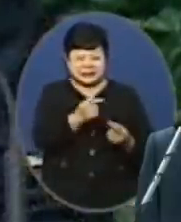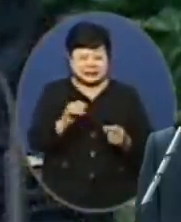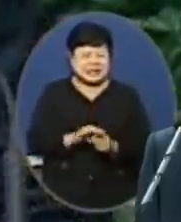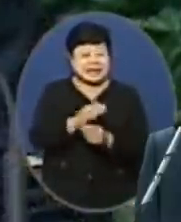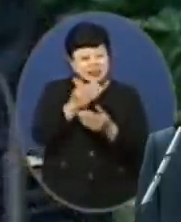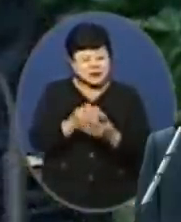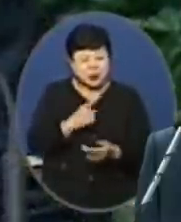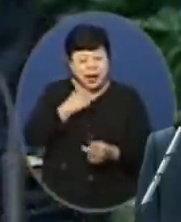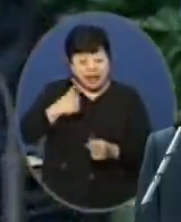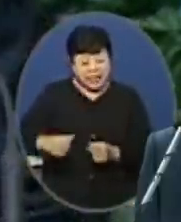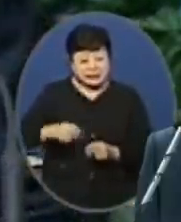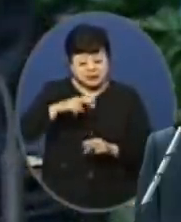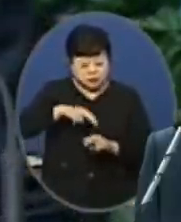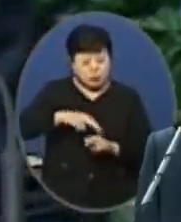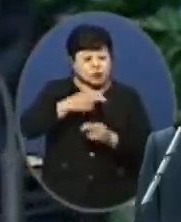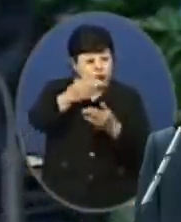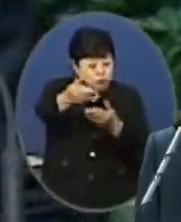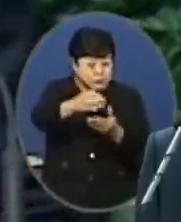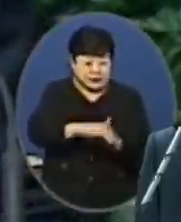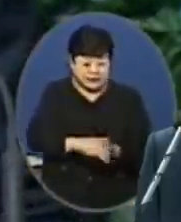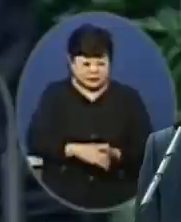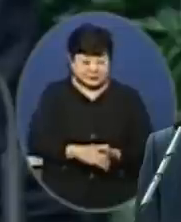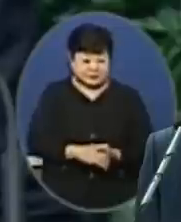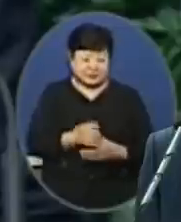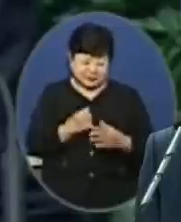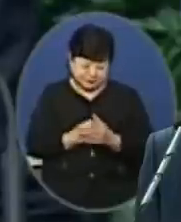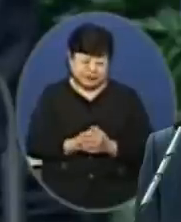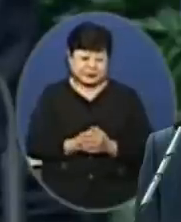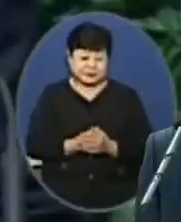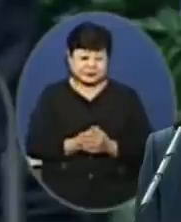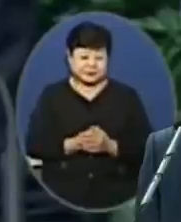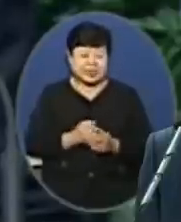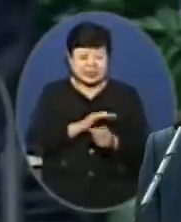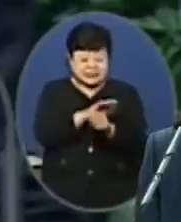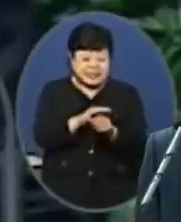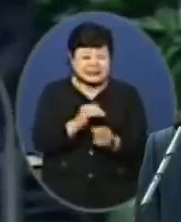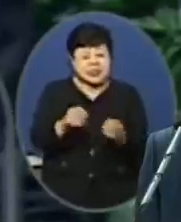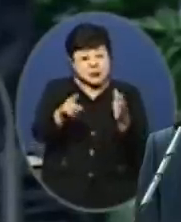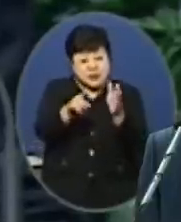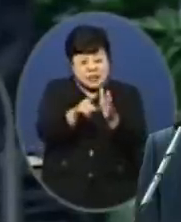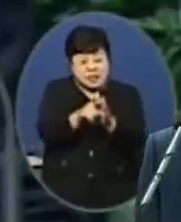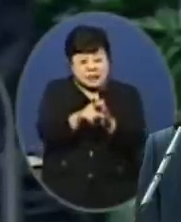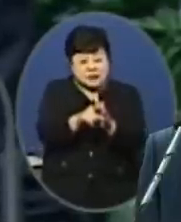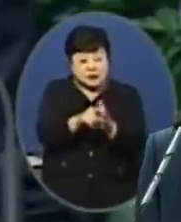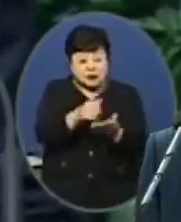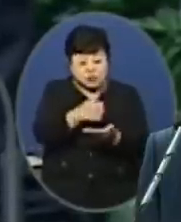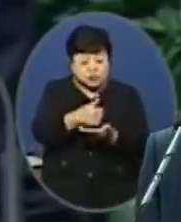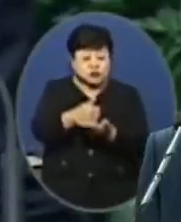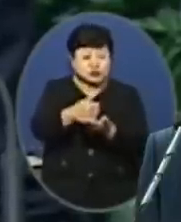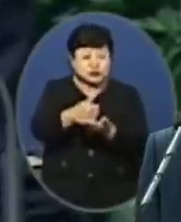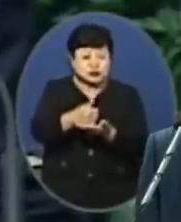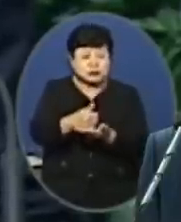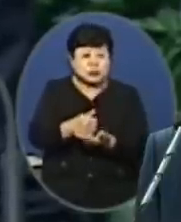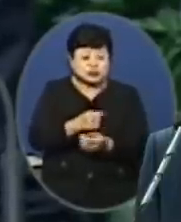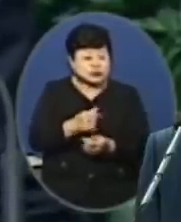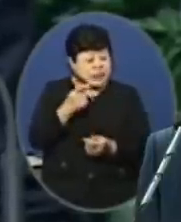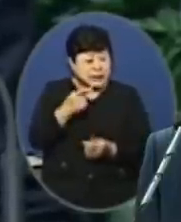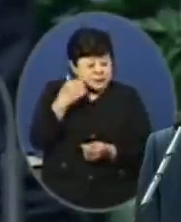사랑하사 독생자를 주셨습니다. 그러므로 그 사랑하는 일을 위해서 주님이 무엇을 안